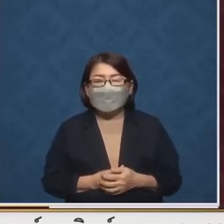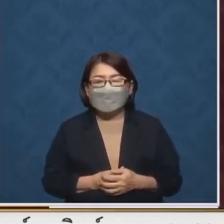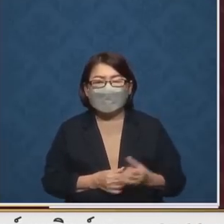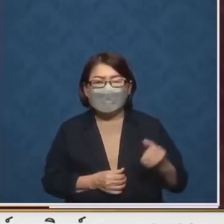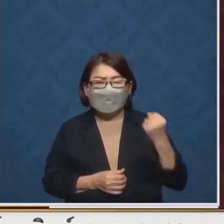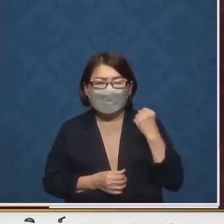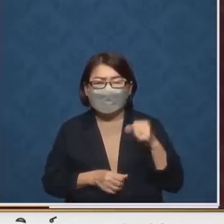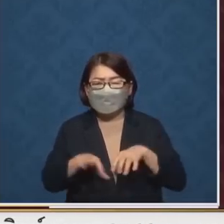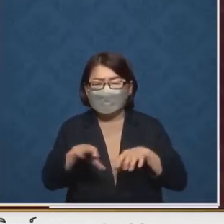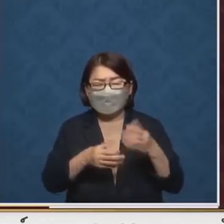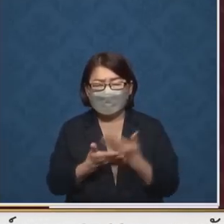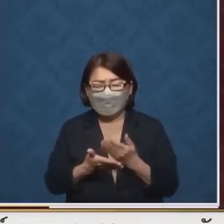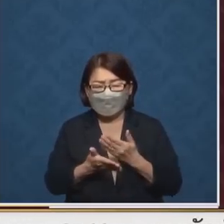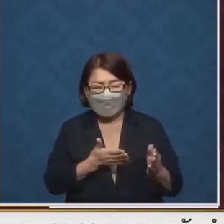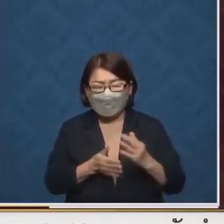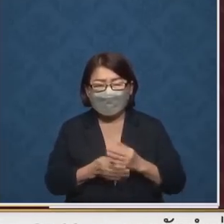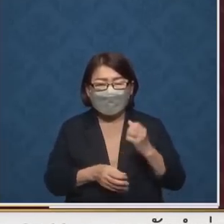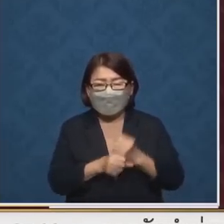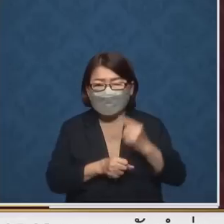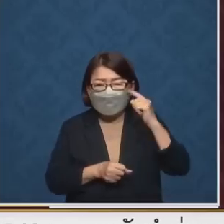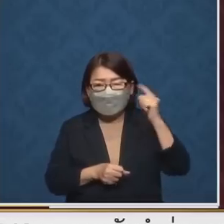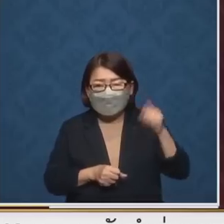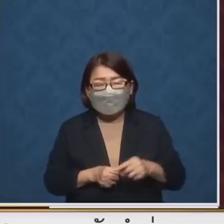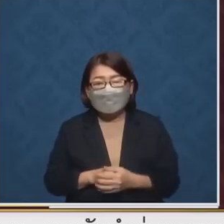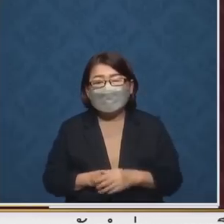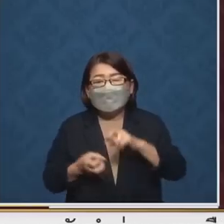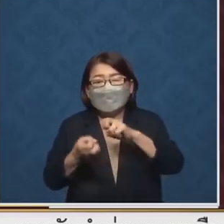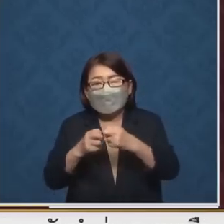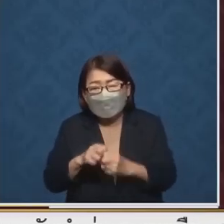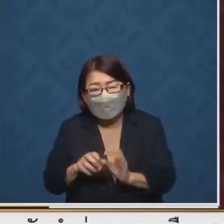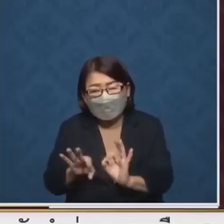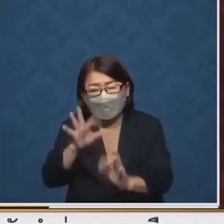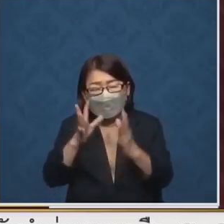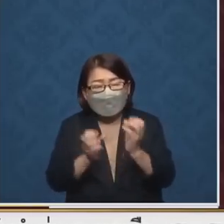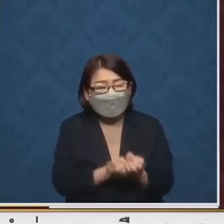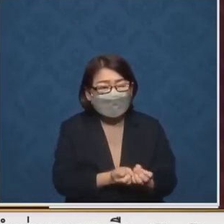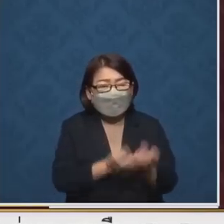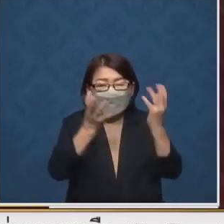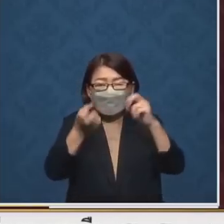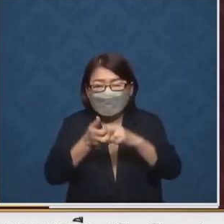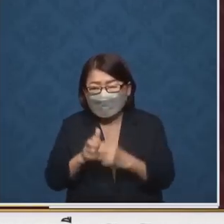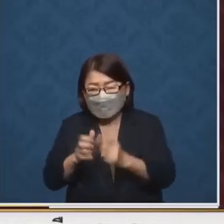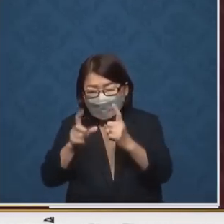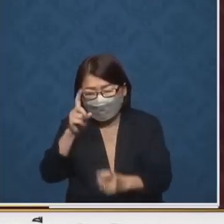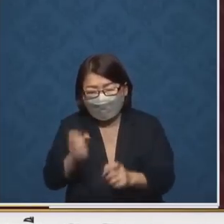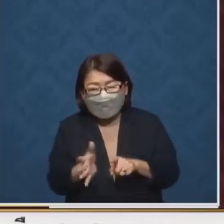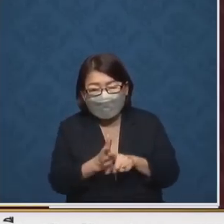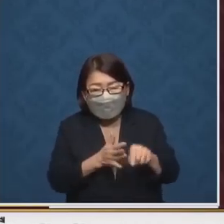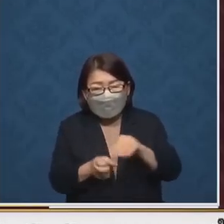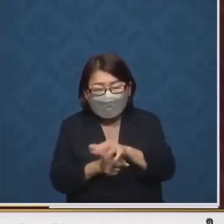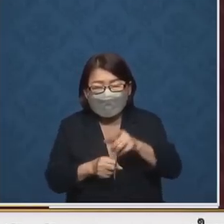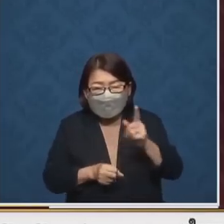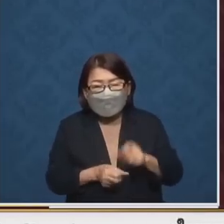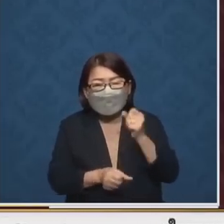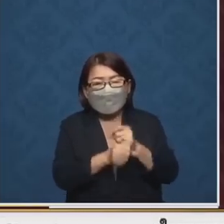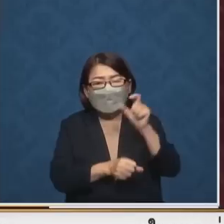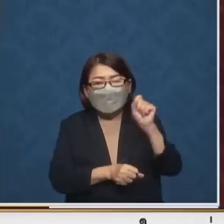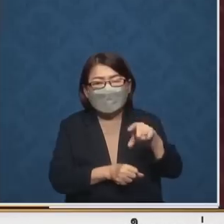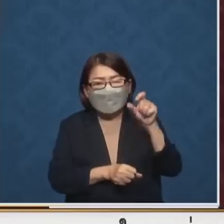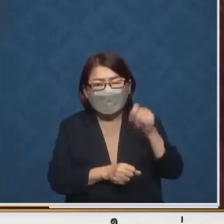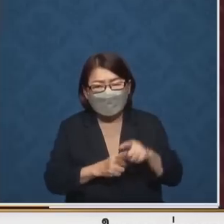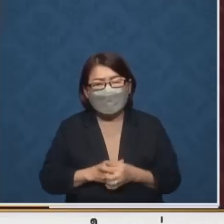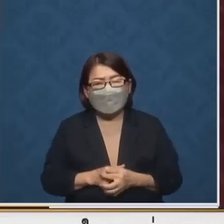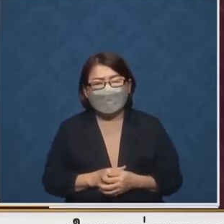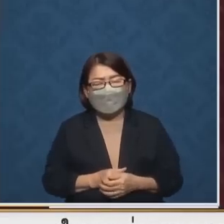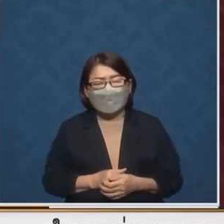ธภาพในการใช้เงิน อะไรที่เกิดไฟไม้ เกิดระเบิดเกเหตุการตาย เกิดเชื่อโก ควรจะทำใหเร่งด่วนมากกานี้เย